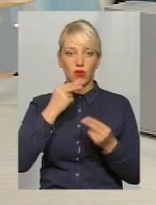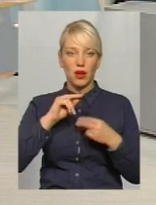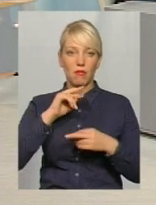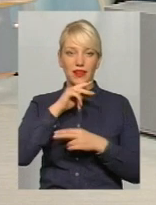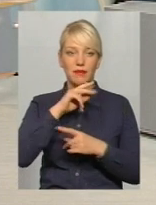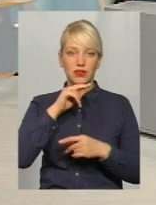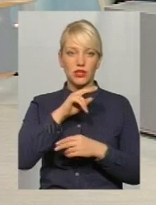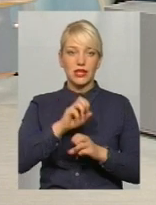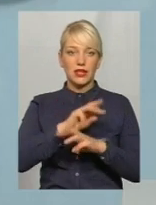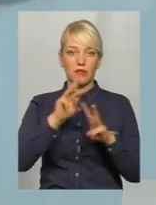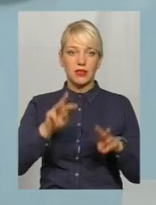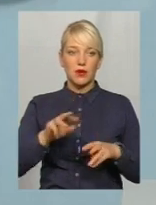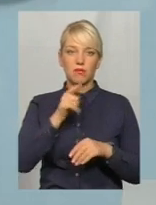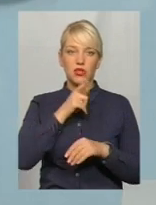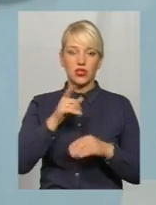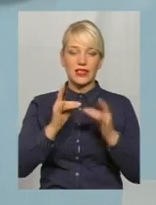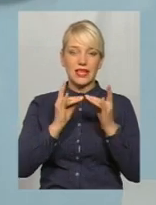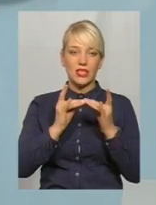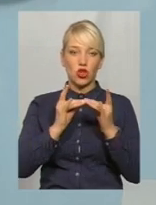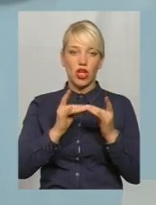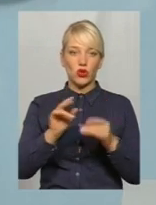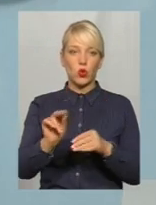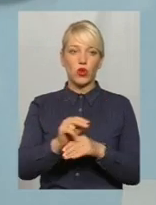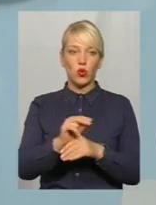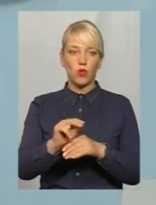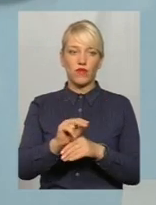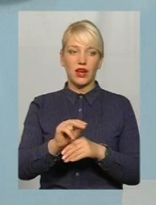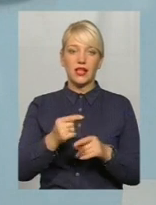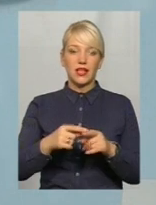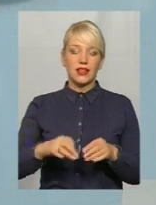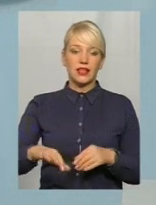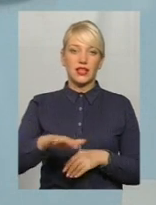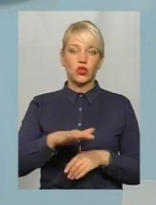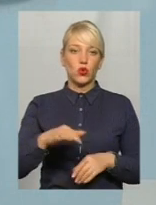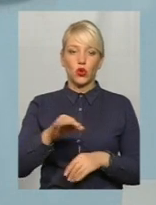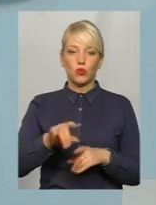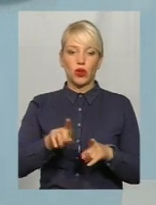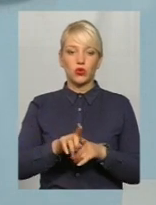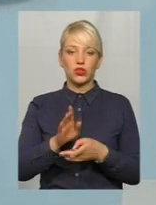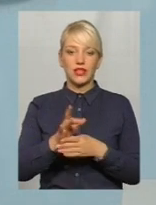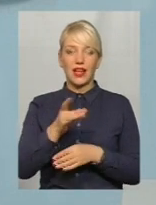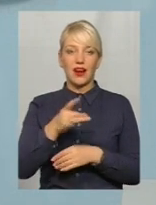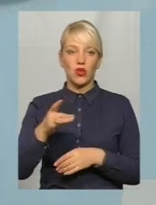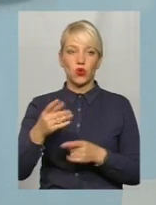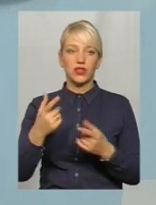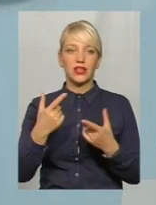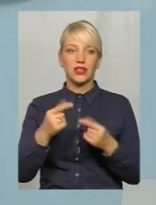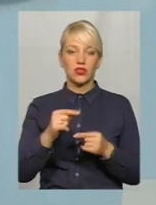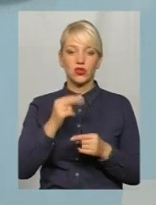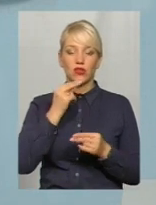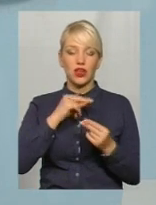медикаментозне забезпечення під час стаціонарного лікування. На територіях області також є райони, які дещо